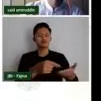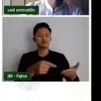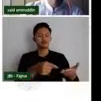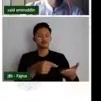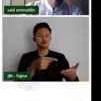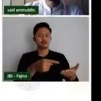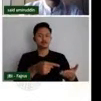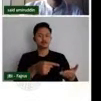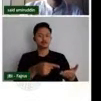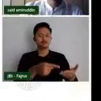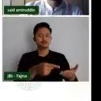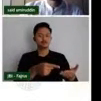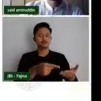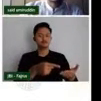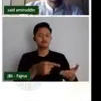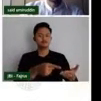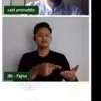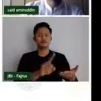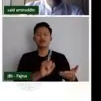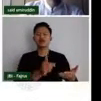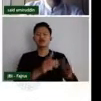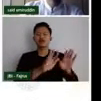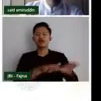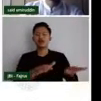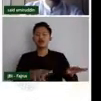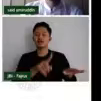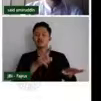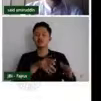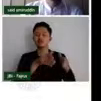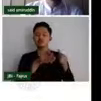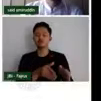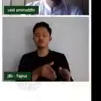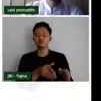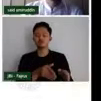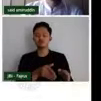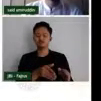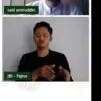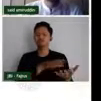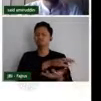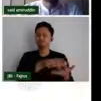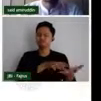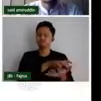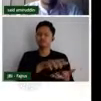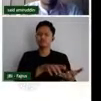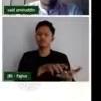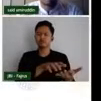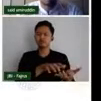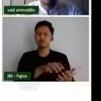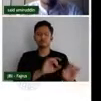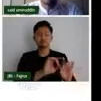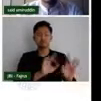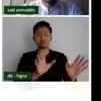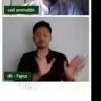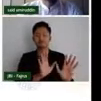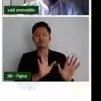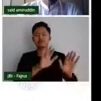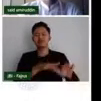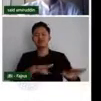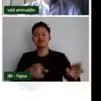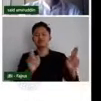ada anak-anak yang berkebutuhan khusus juga dicampur adukan tanpa membeda-bedakan dengan anak-anak yang normal